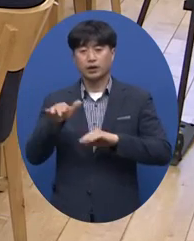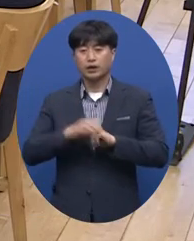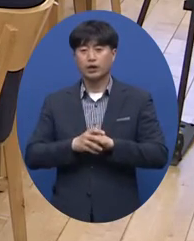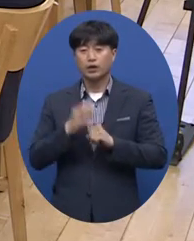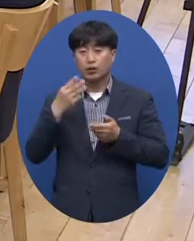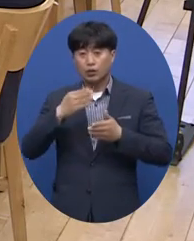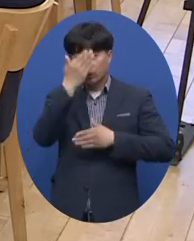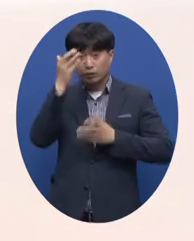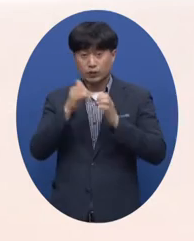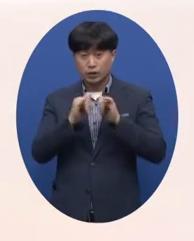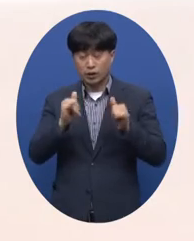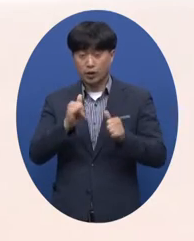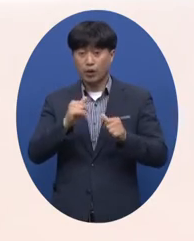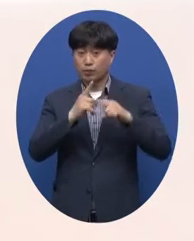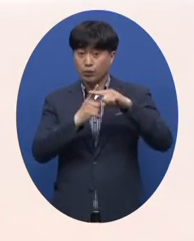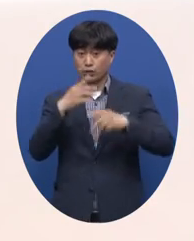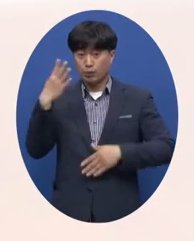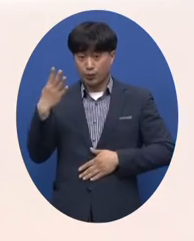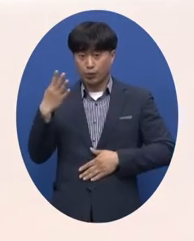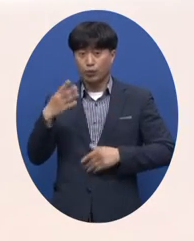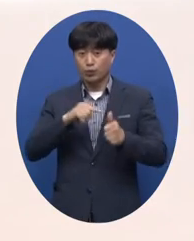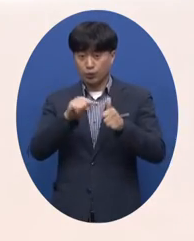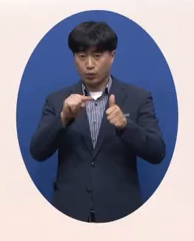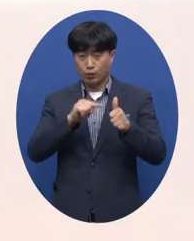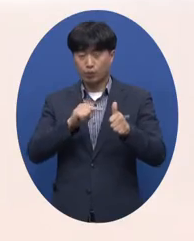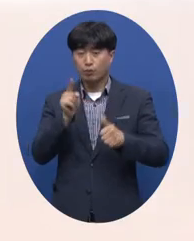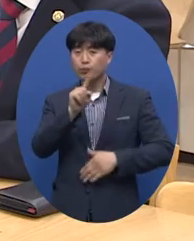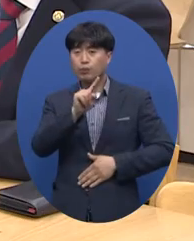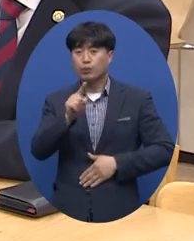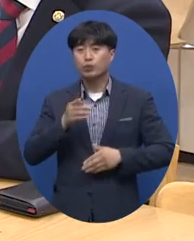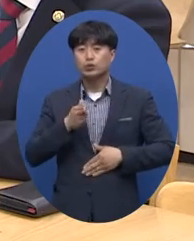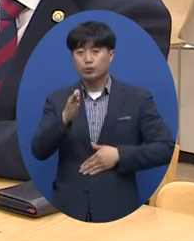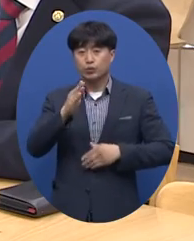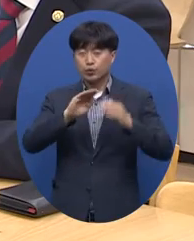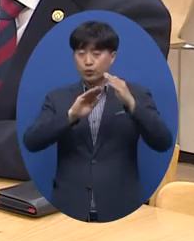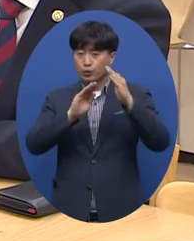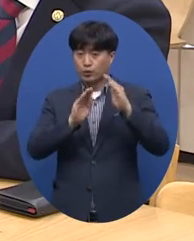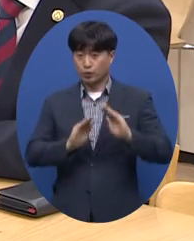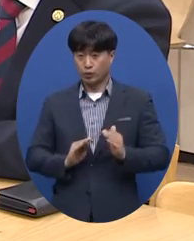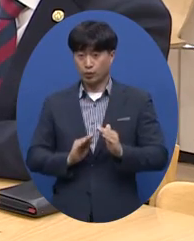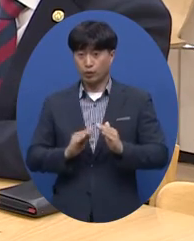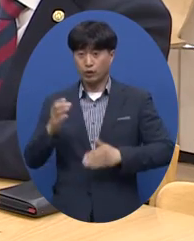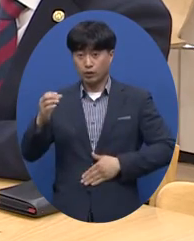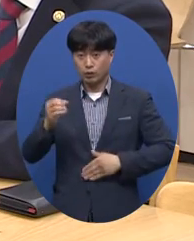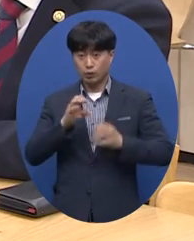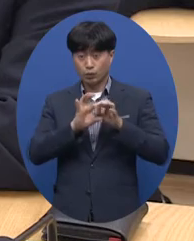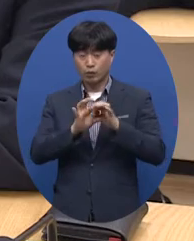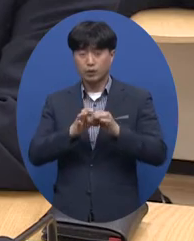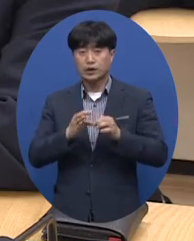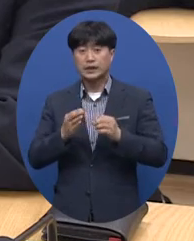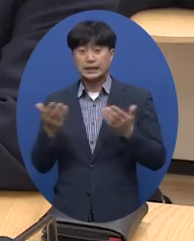방침입니다. 경기 청년 플러스포 트레이드 매니저 교육은 전문 교육 과정을 통해 실무